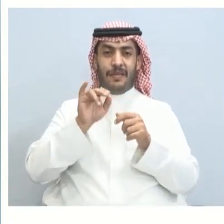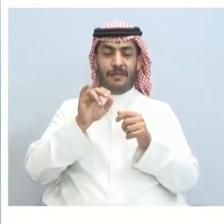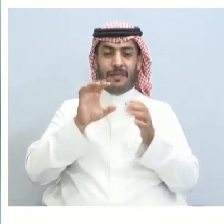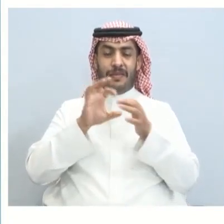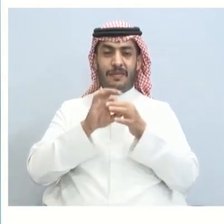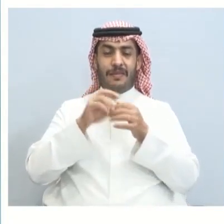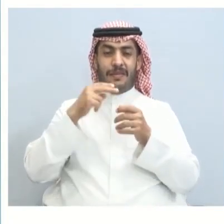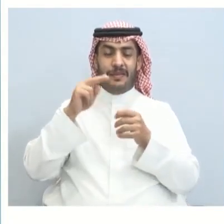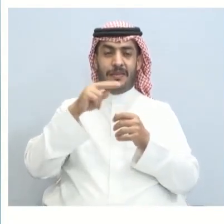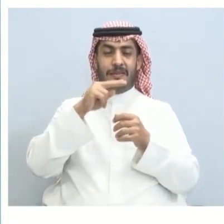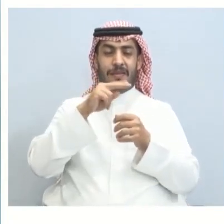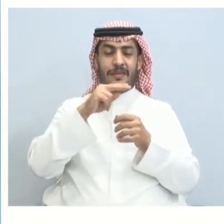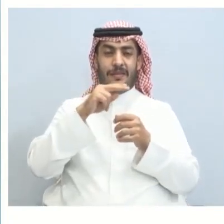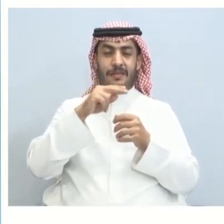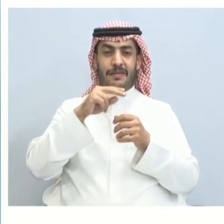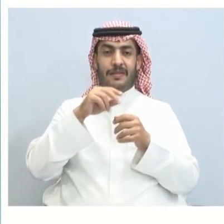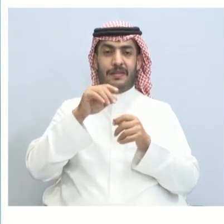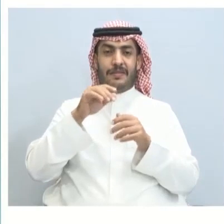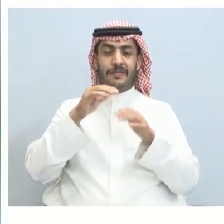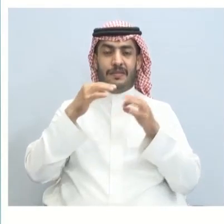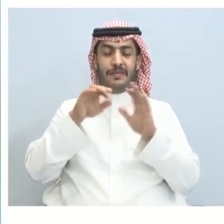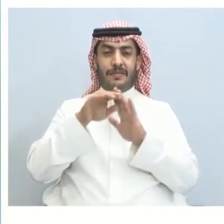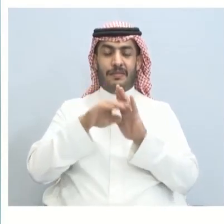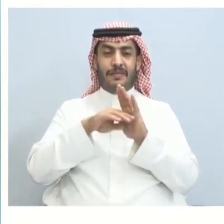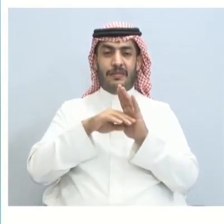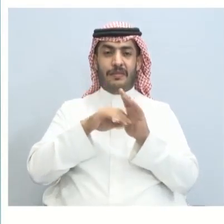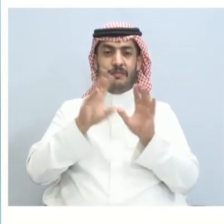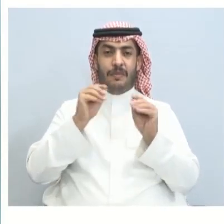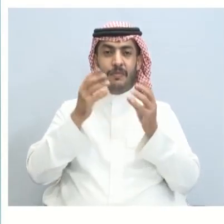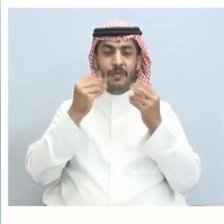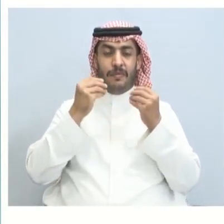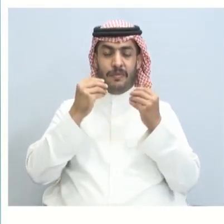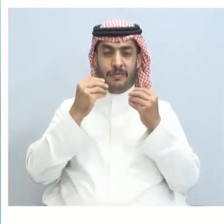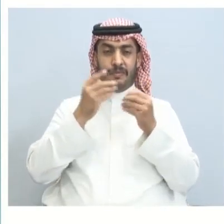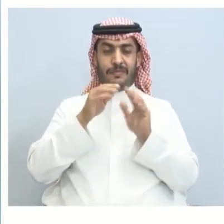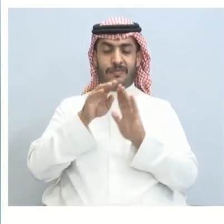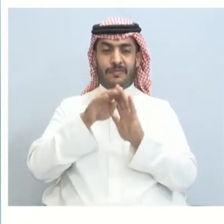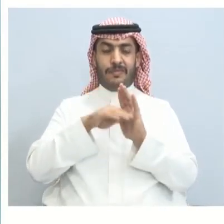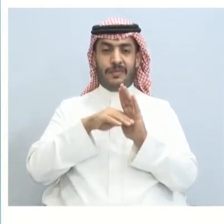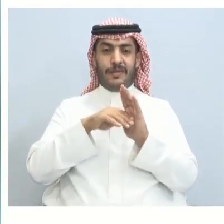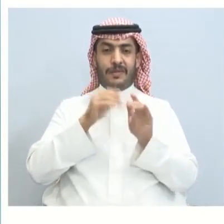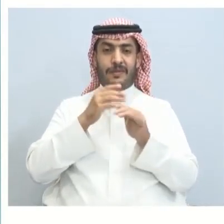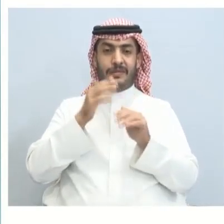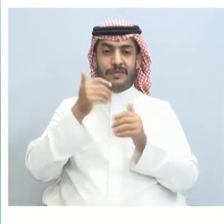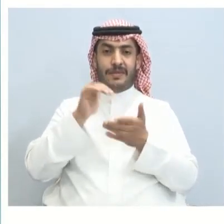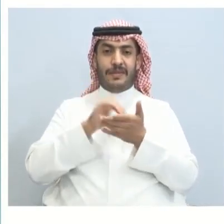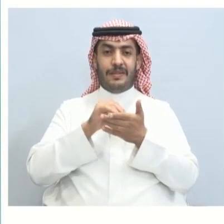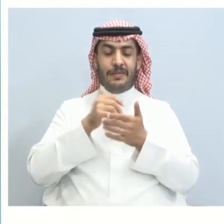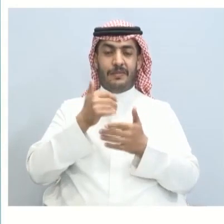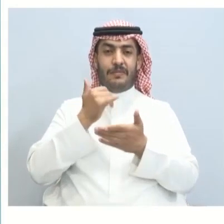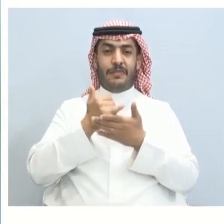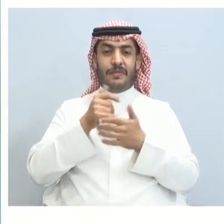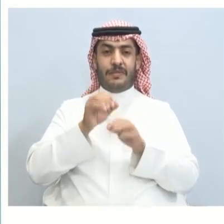يتم ارسال النتائج او ارسال بعض المعلومات او بعض النقاط وبالتالي السكرتير هو من